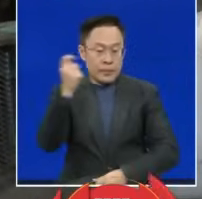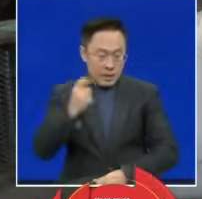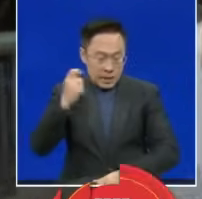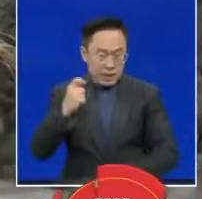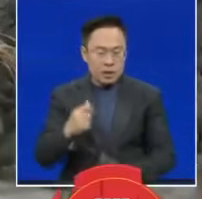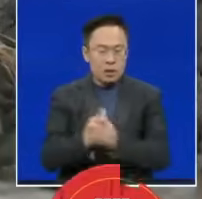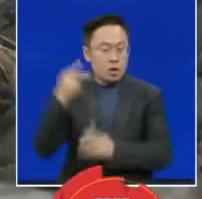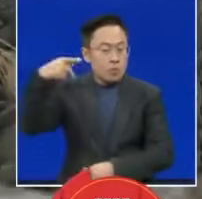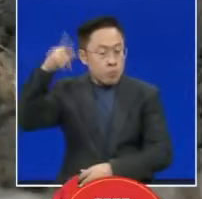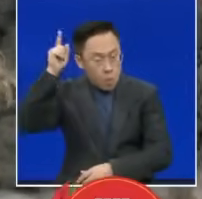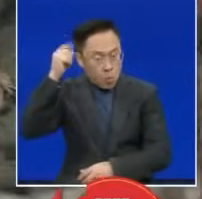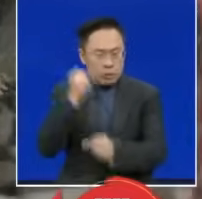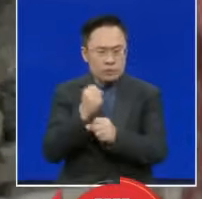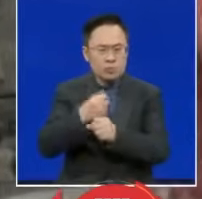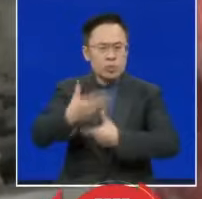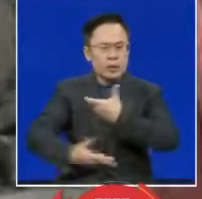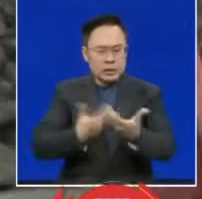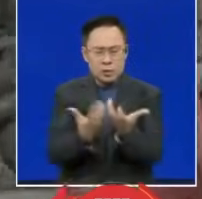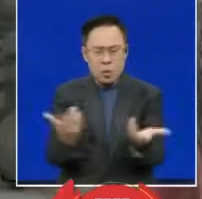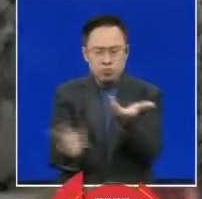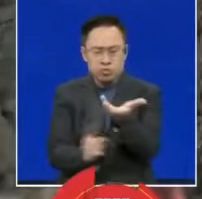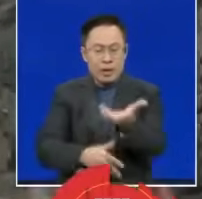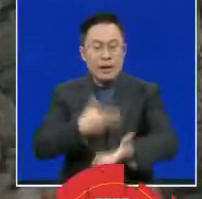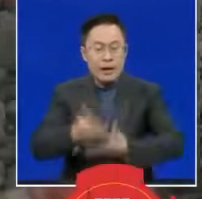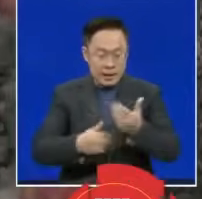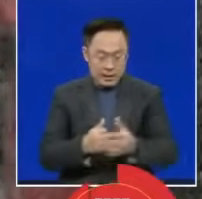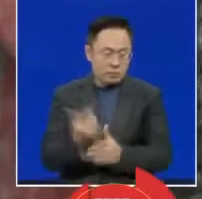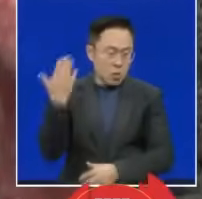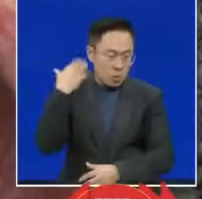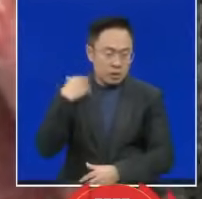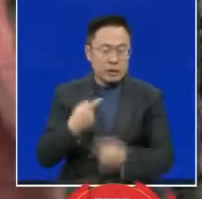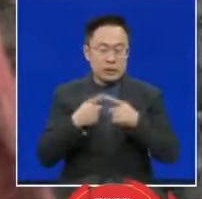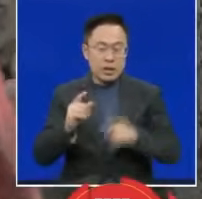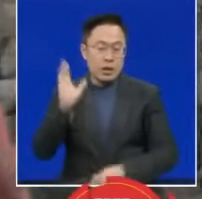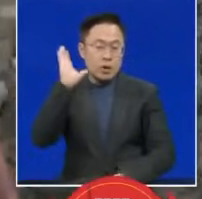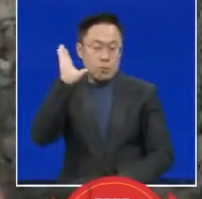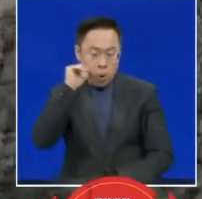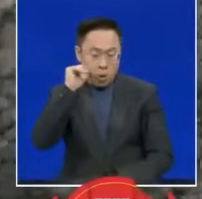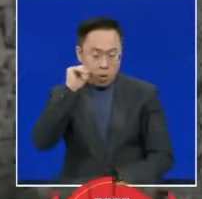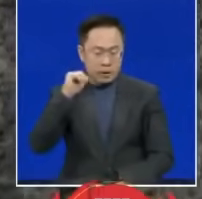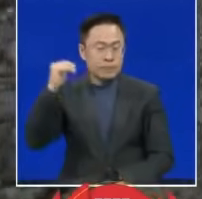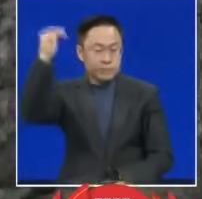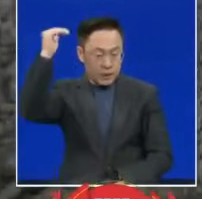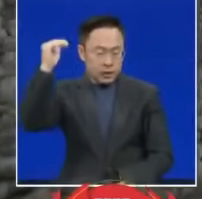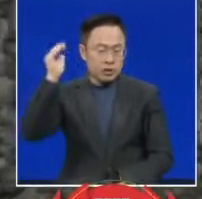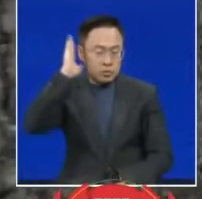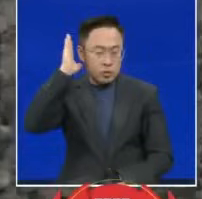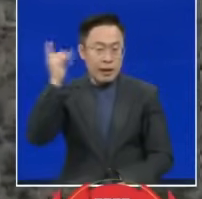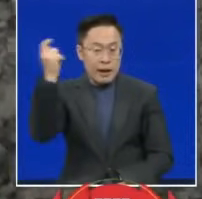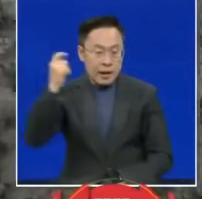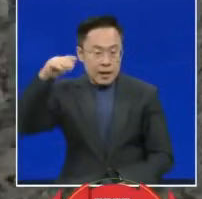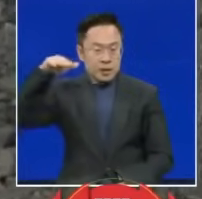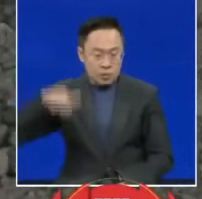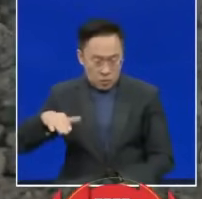ของเก่าเป็นกงศรีแต่บริษัทของคุณพ่อเนิร์สได้แยกออกมาตั้งอยู่ที่จังหวัดนนทบุรีมากกว่า 20ปีแล้ว